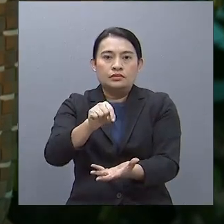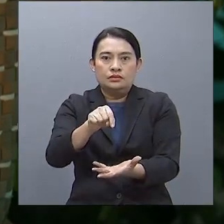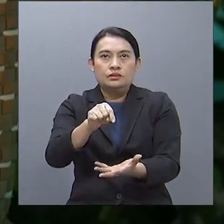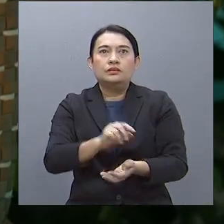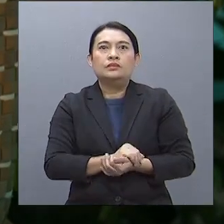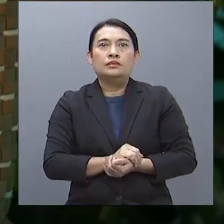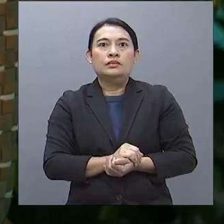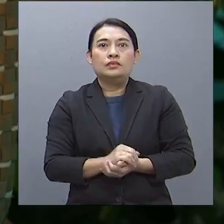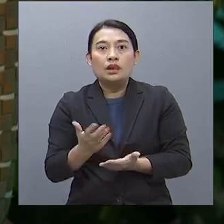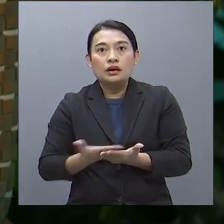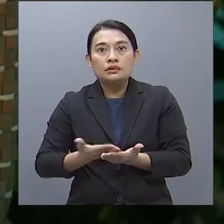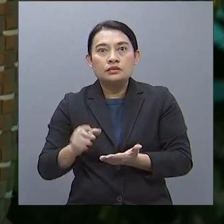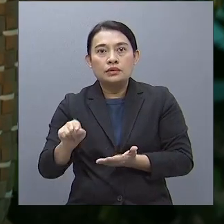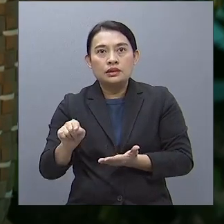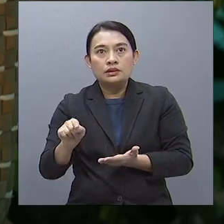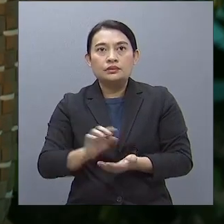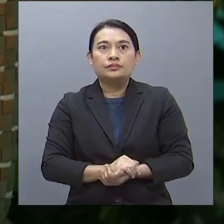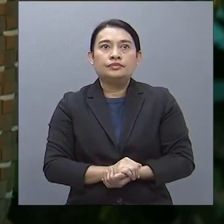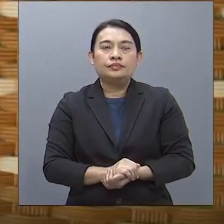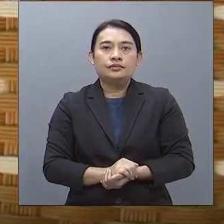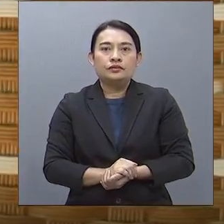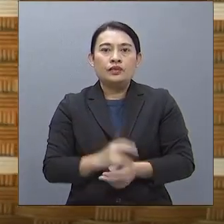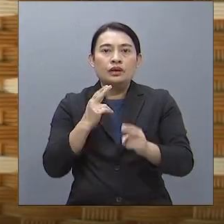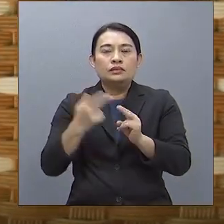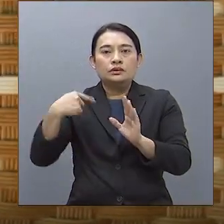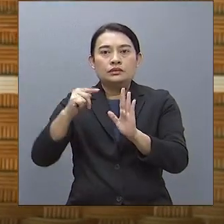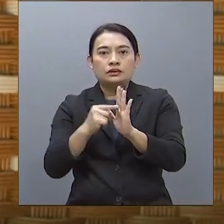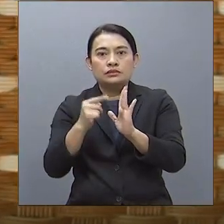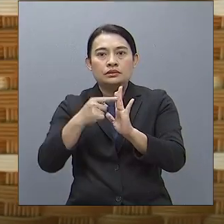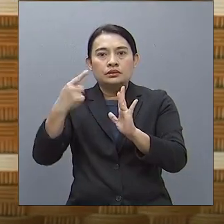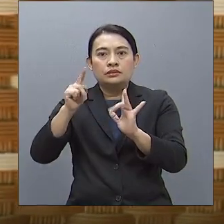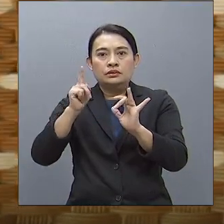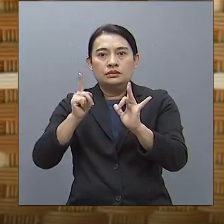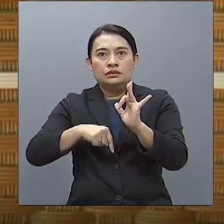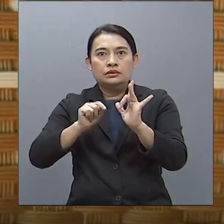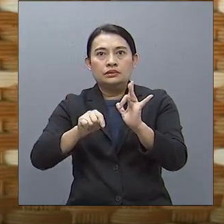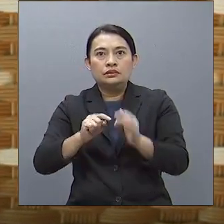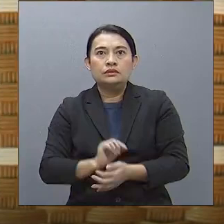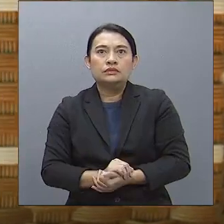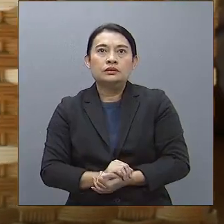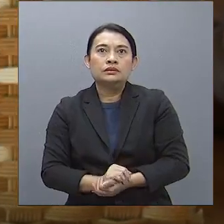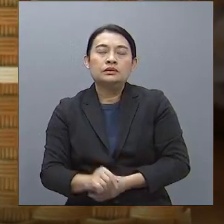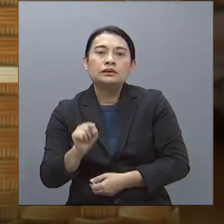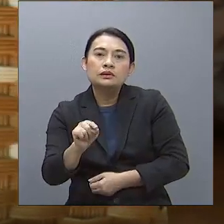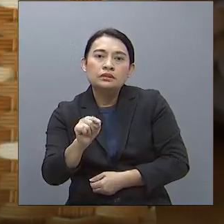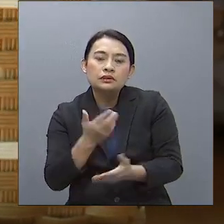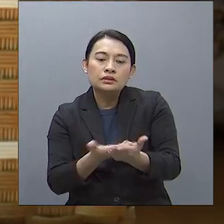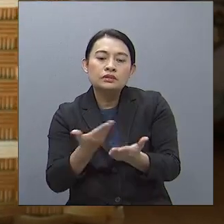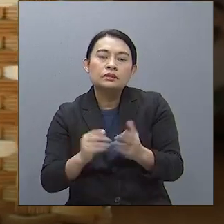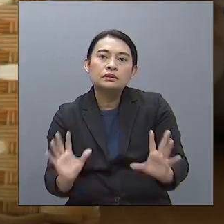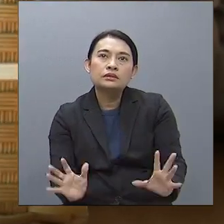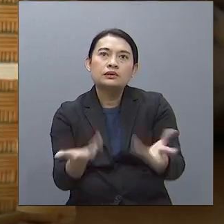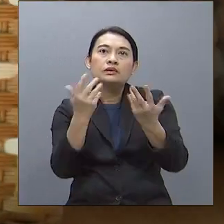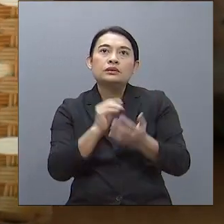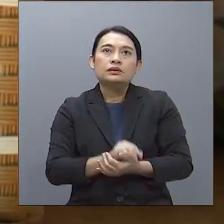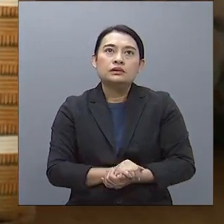ซื้อไม้แบบนี้คุณเอาไหม พี่ปูเป้อ่ะน่าจะเอฟ เ ออ พ ี ่ปูเป้คือเออเป้หมดเลยค่ะต้องทำเสียง ปู เป้ มันสวยนะ